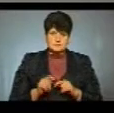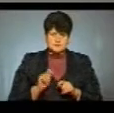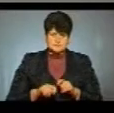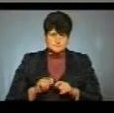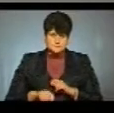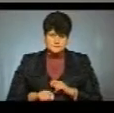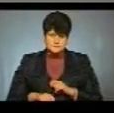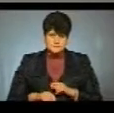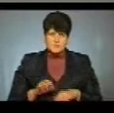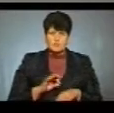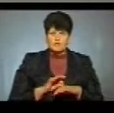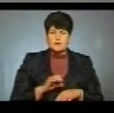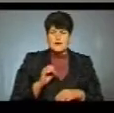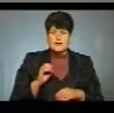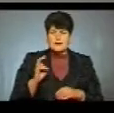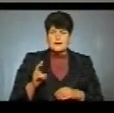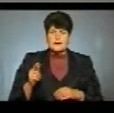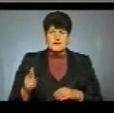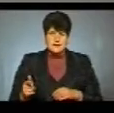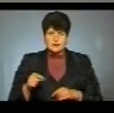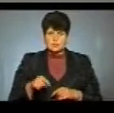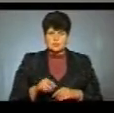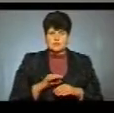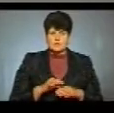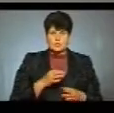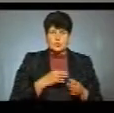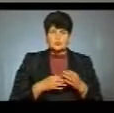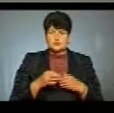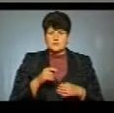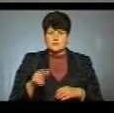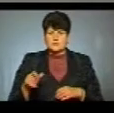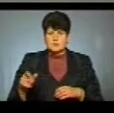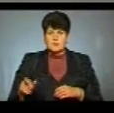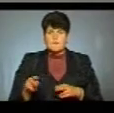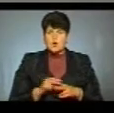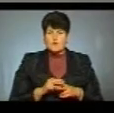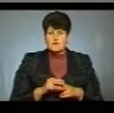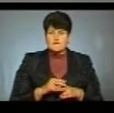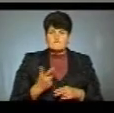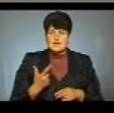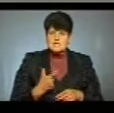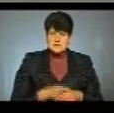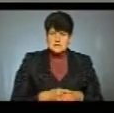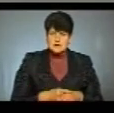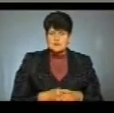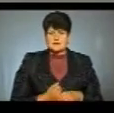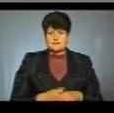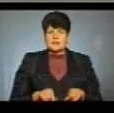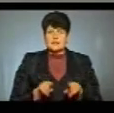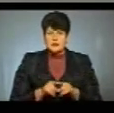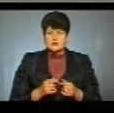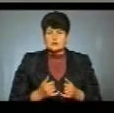проводимо ЕКГ-діагностику. Також тут проводиться консультування пацієнтів, профілактика, вакцинація. Також